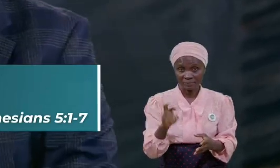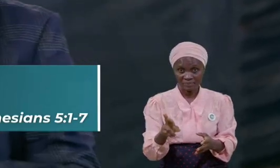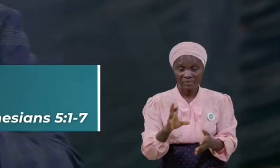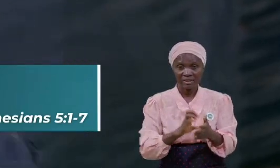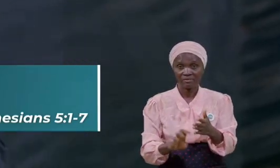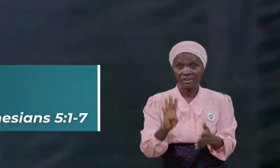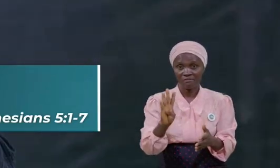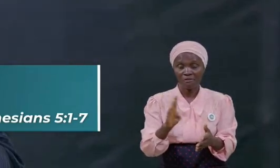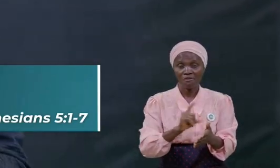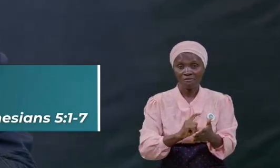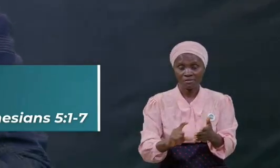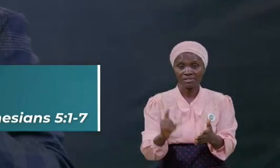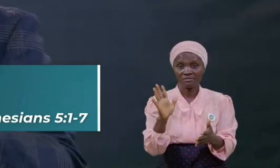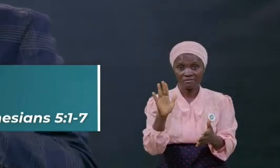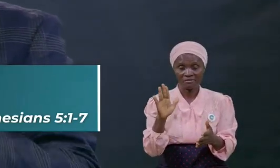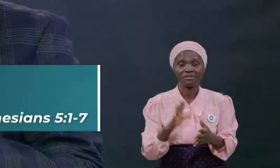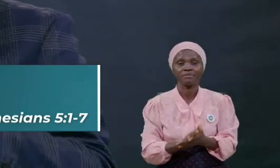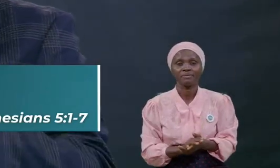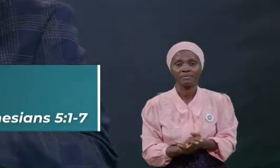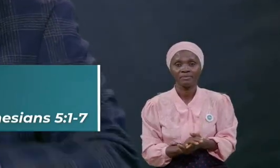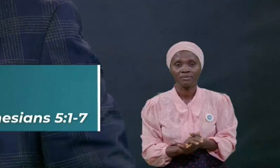verset 15.